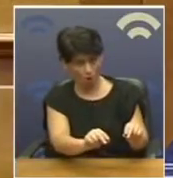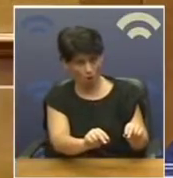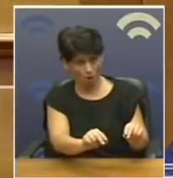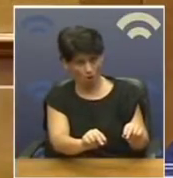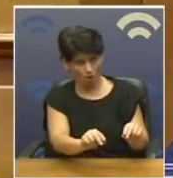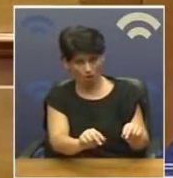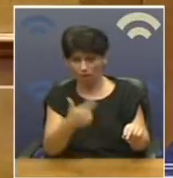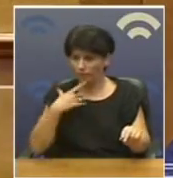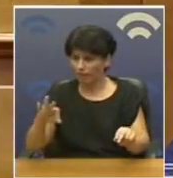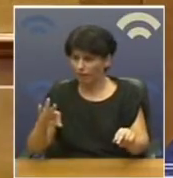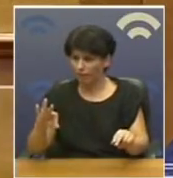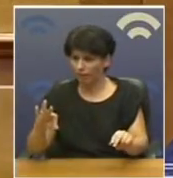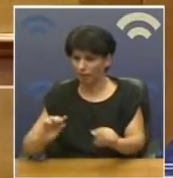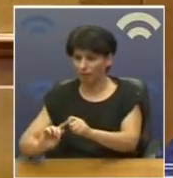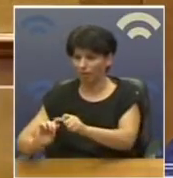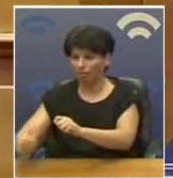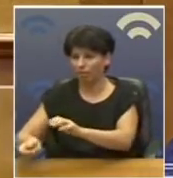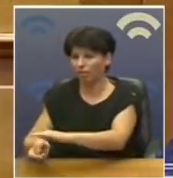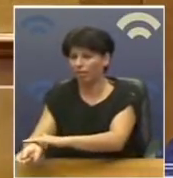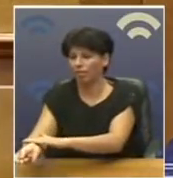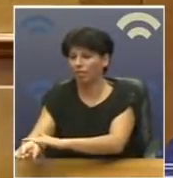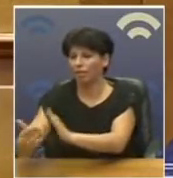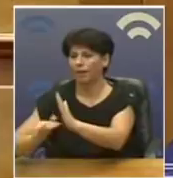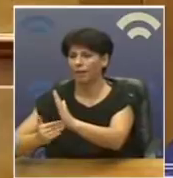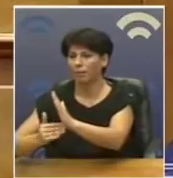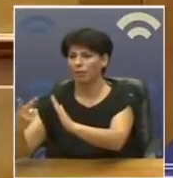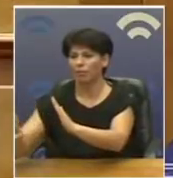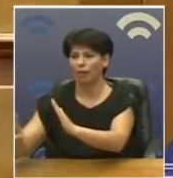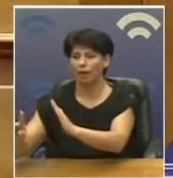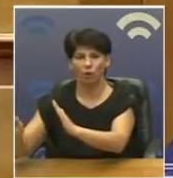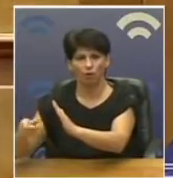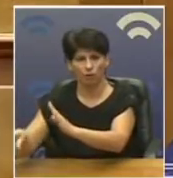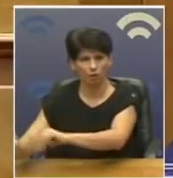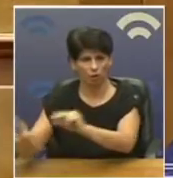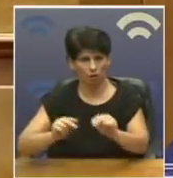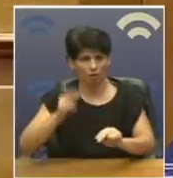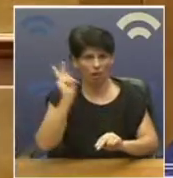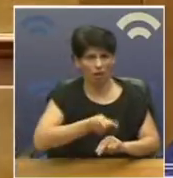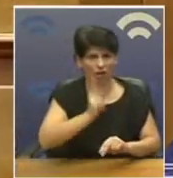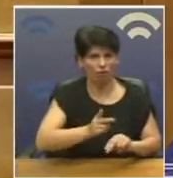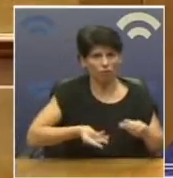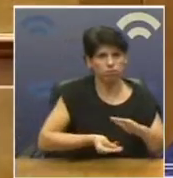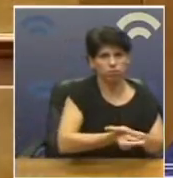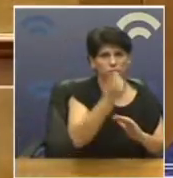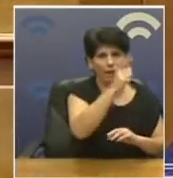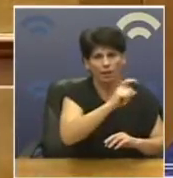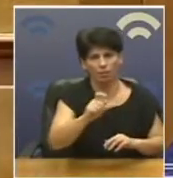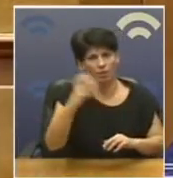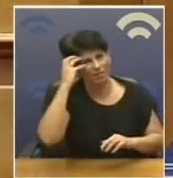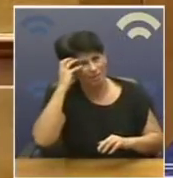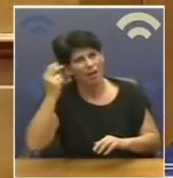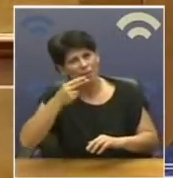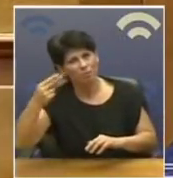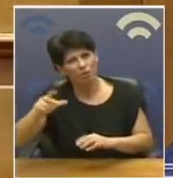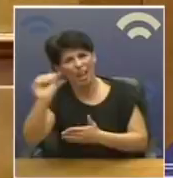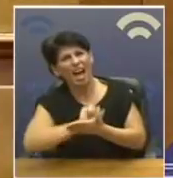Γιατί? Διότι το κοινό αίσθημα και η κοινή γνώμη, θα θυμάστε την υπόθεση της καθαρίστριας. Θα το